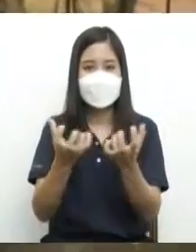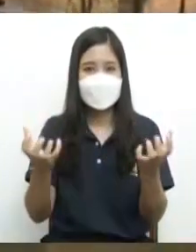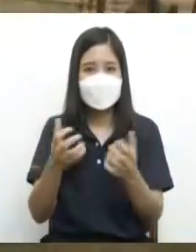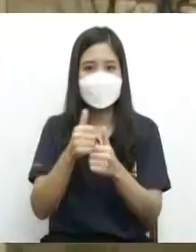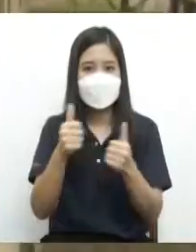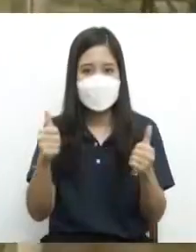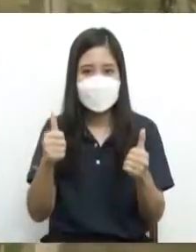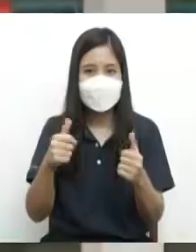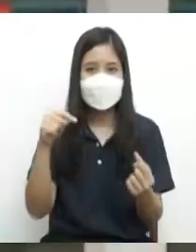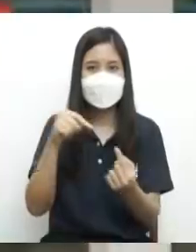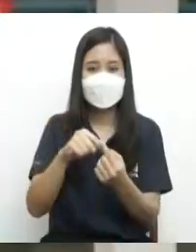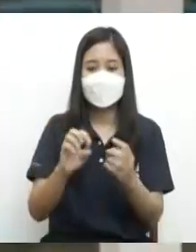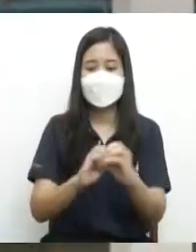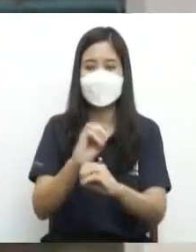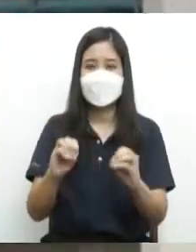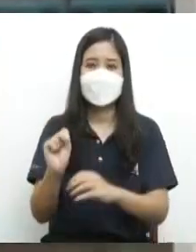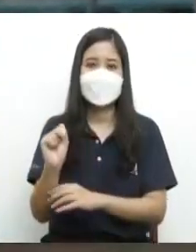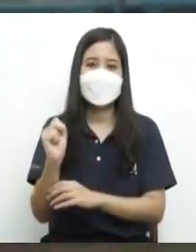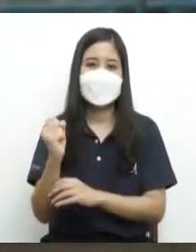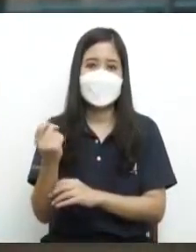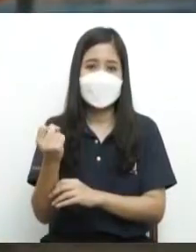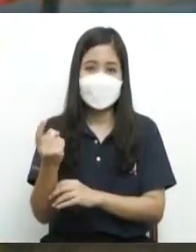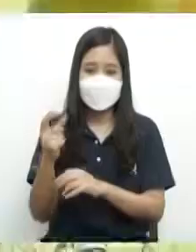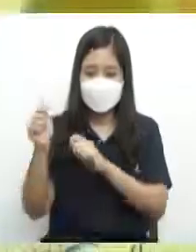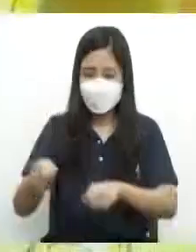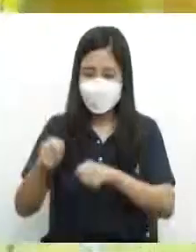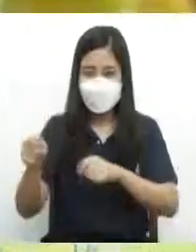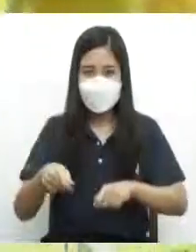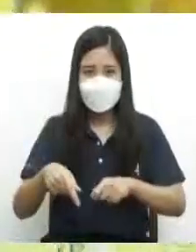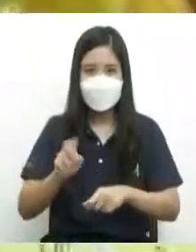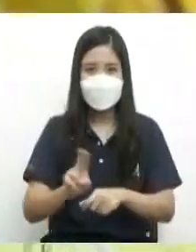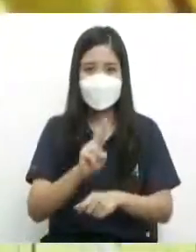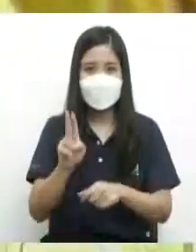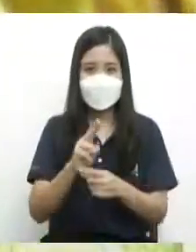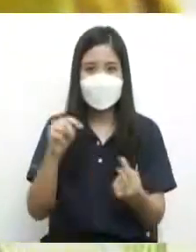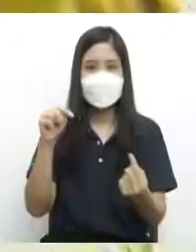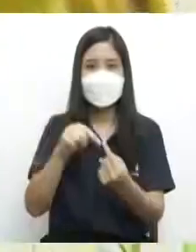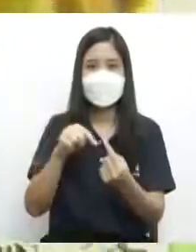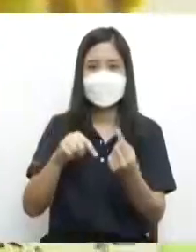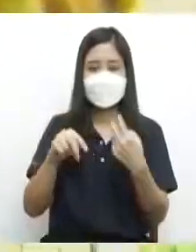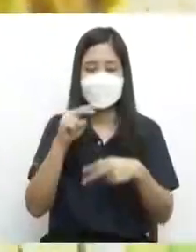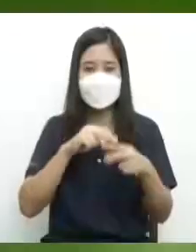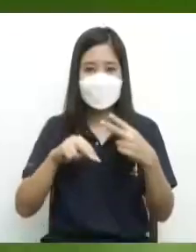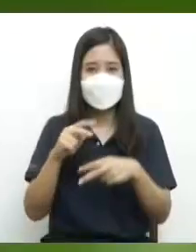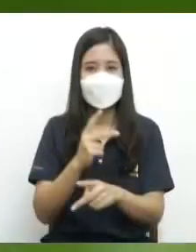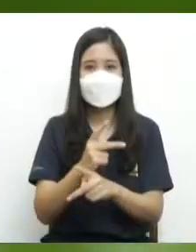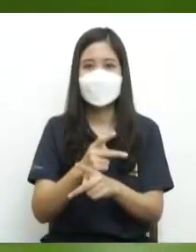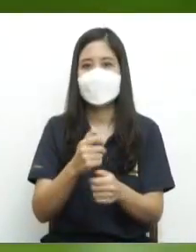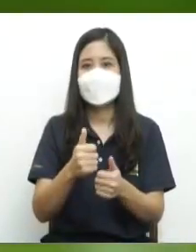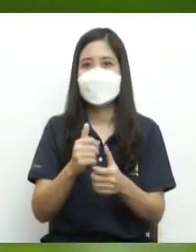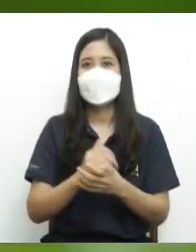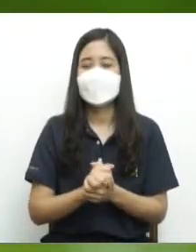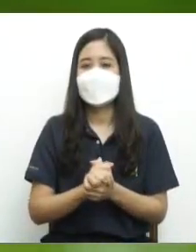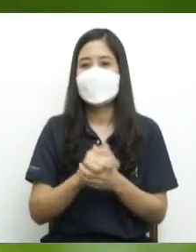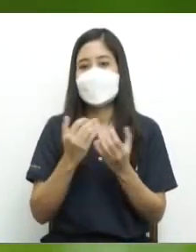หมักหรือปุ๋ยพืชสดนะคะเกษตรกรใช้แล้วเนี่ยคือหนึ่งเลยต้นทุนในการผลิตลดลงรายจ่ายลดลงแล้วอีกอย่างนึงสารเหล่